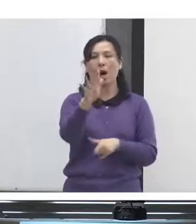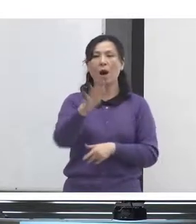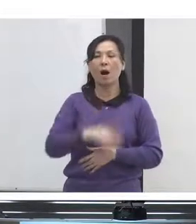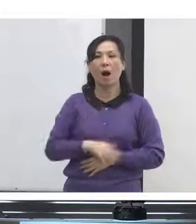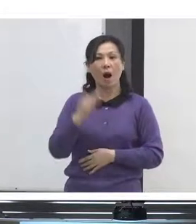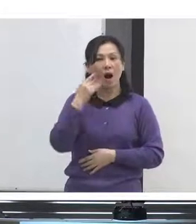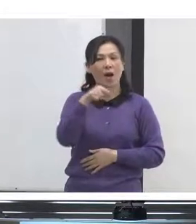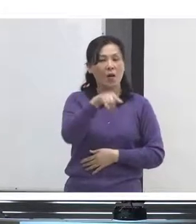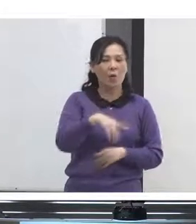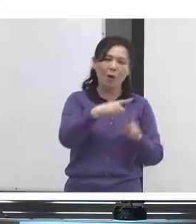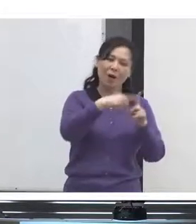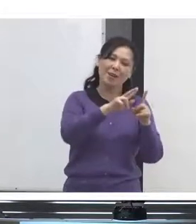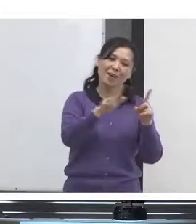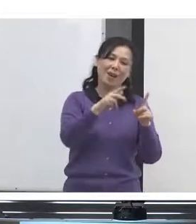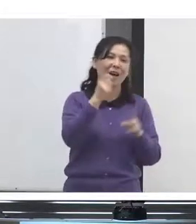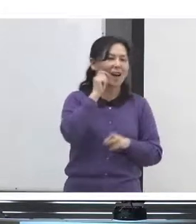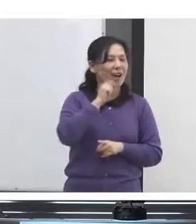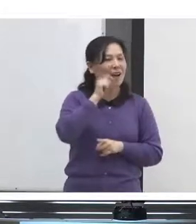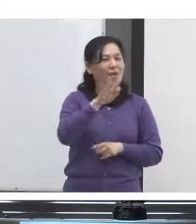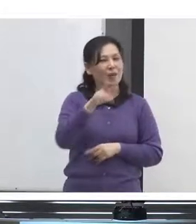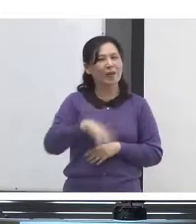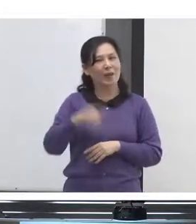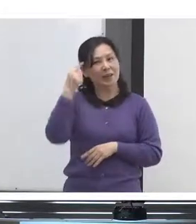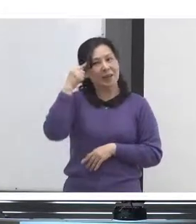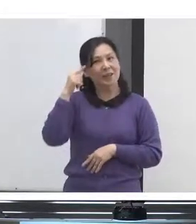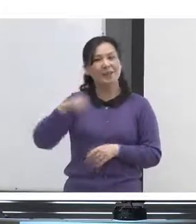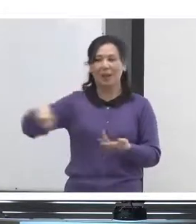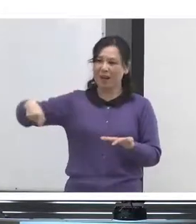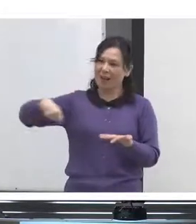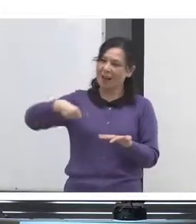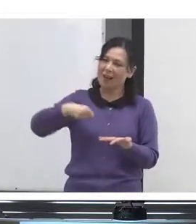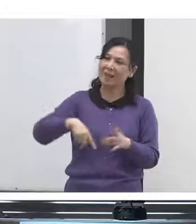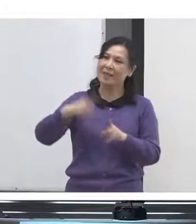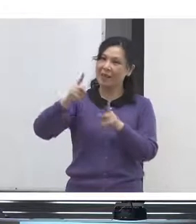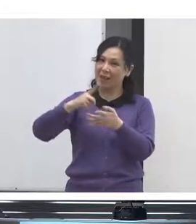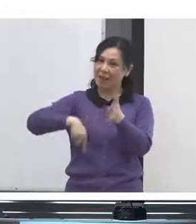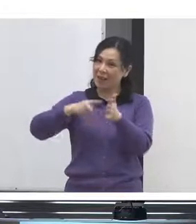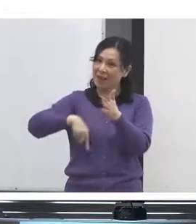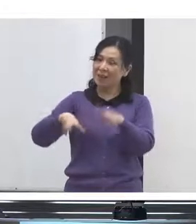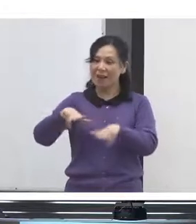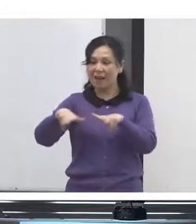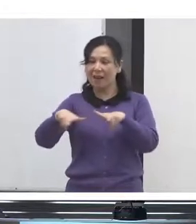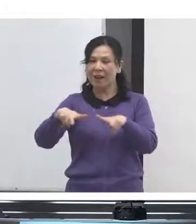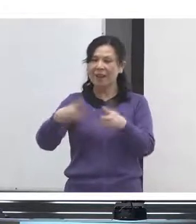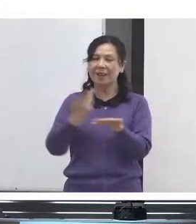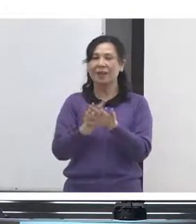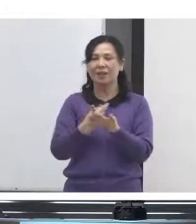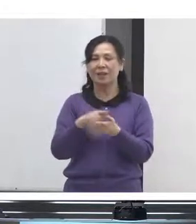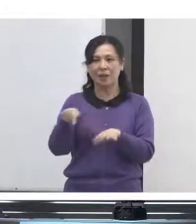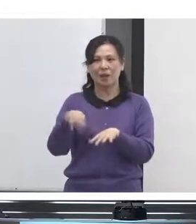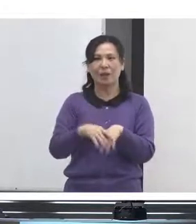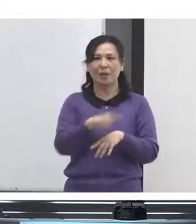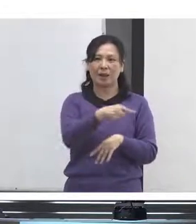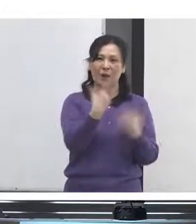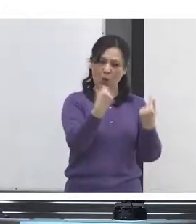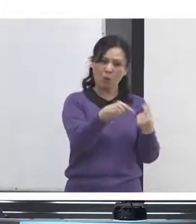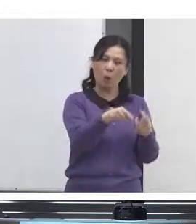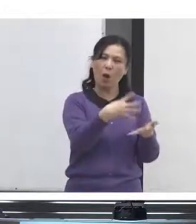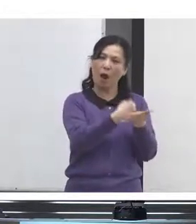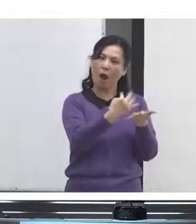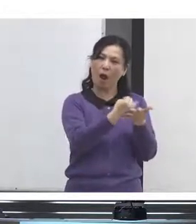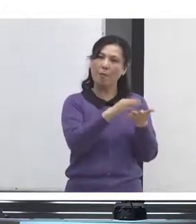一个地图，简单的一些比如说加一些资料啊，空间资料去展图，或者是它都有一些源码可以直接